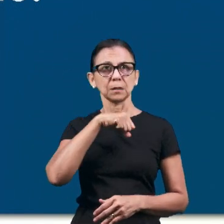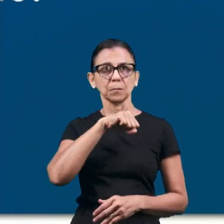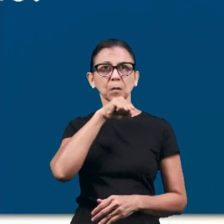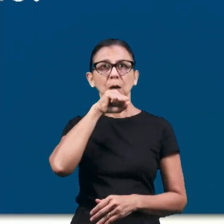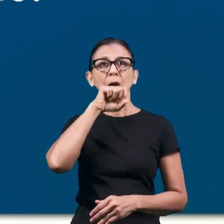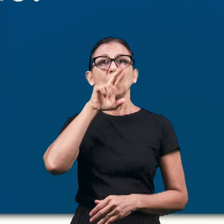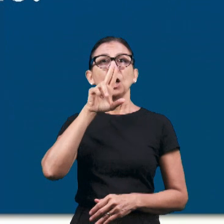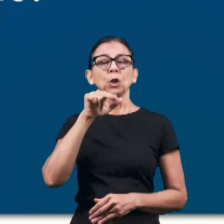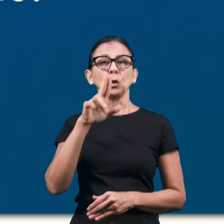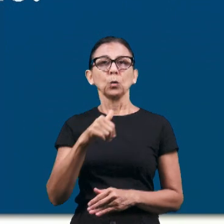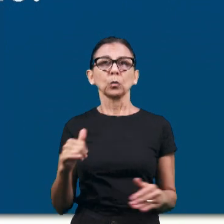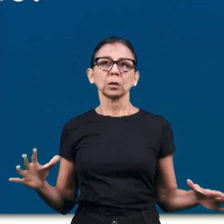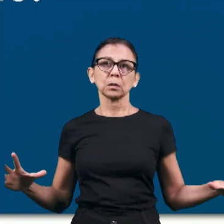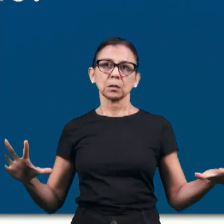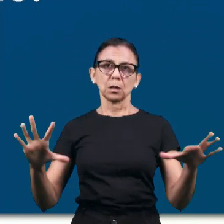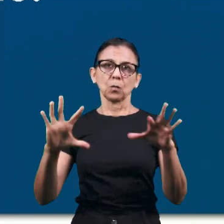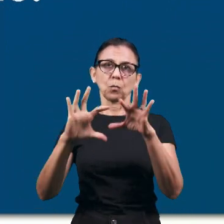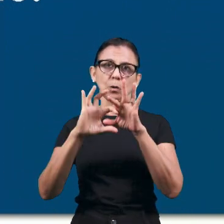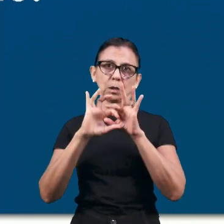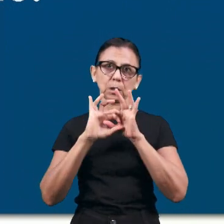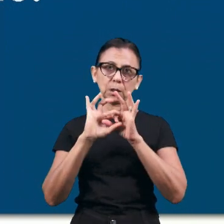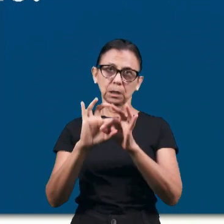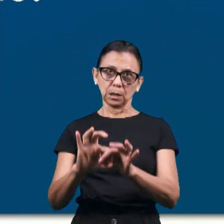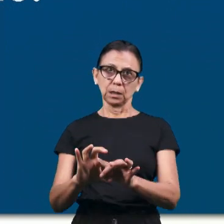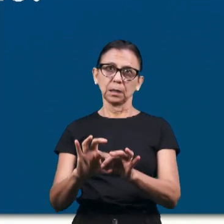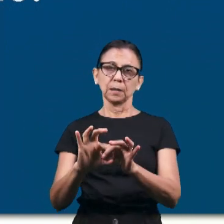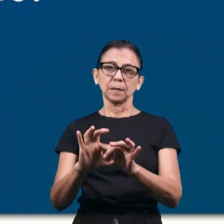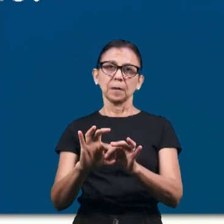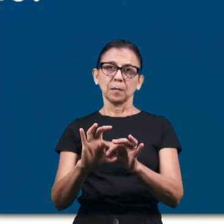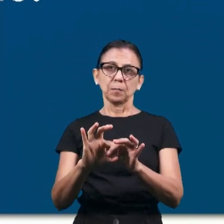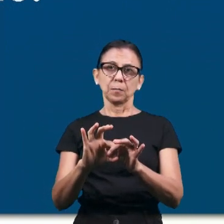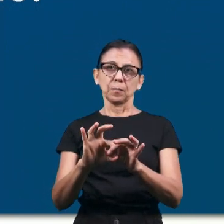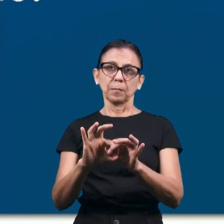nous allions nous associer avec eux pour verser le sang des prophètes.